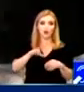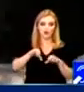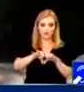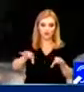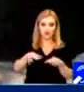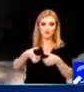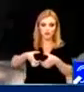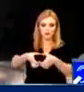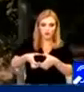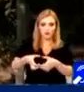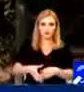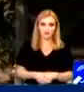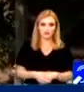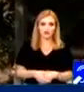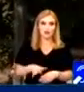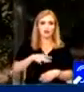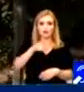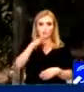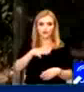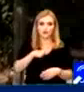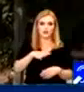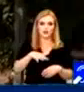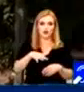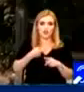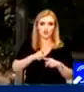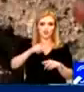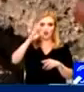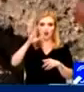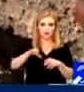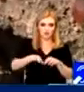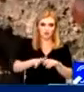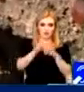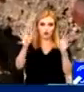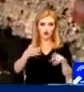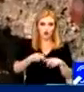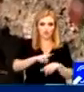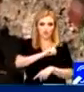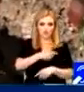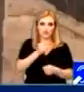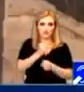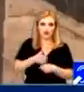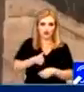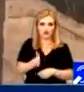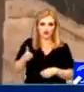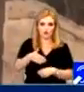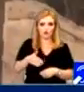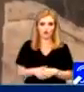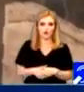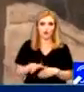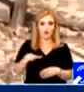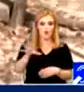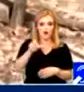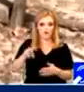mic și nu au putut să facă rețeaua și ea, așa crater mare. Până la intervenția societății Apă Canal, oamenii își fac griji să nu se surpe pământul